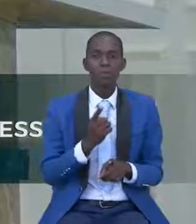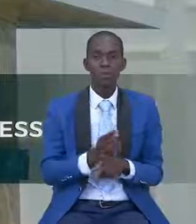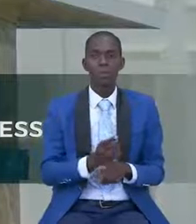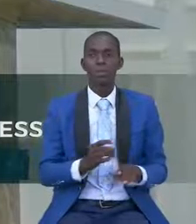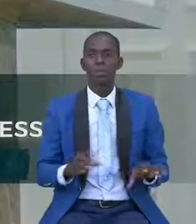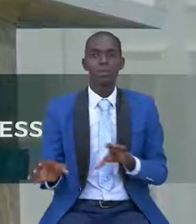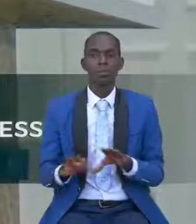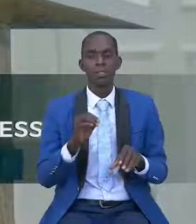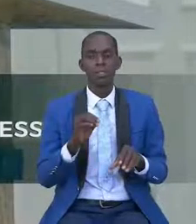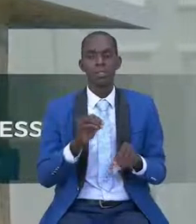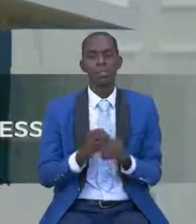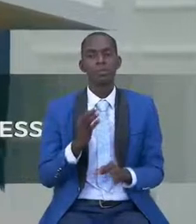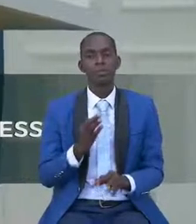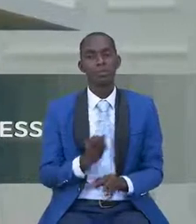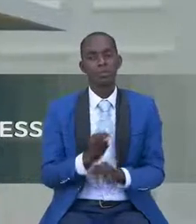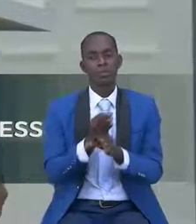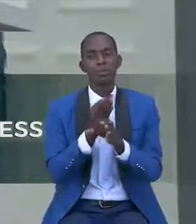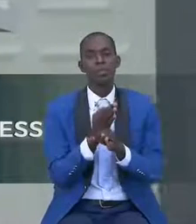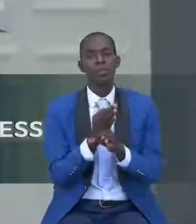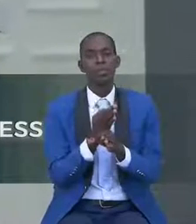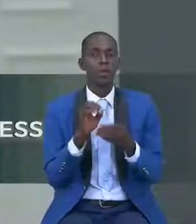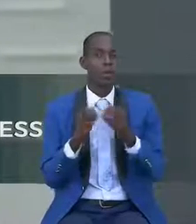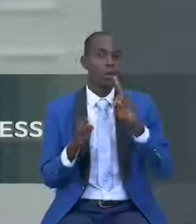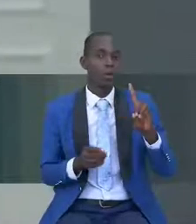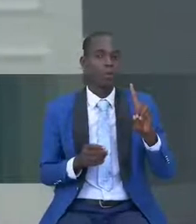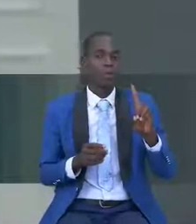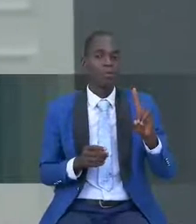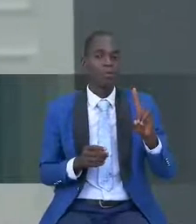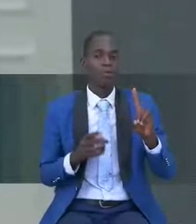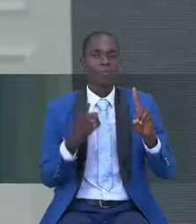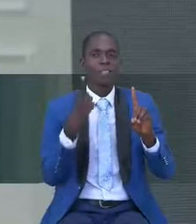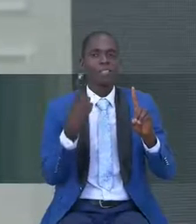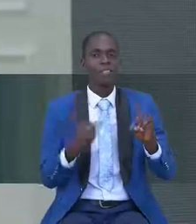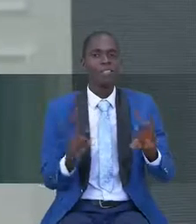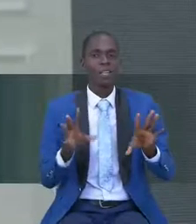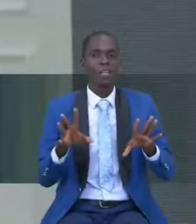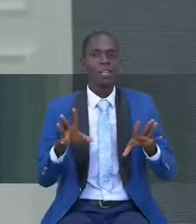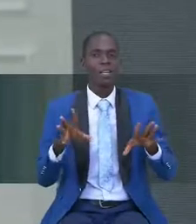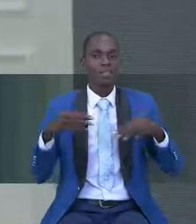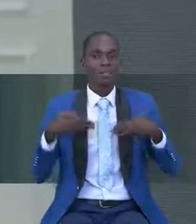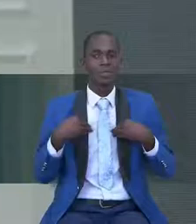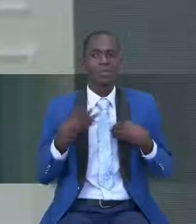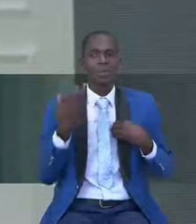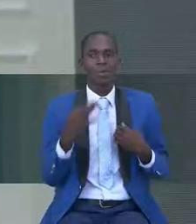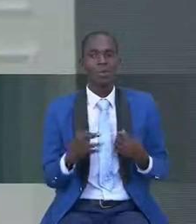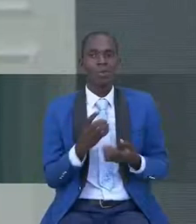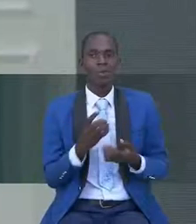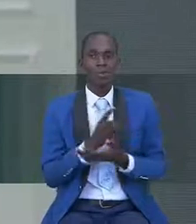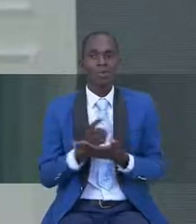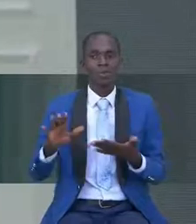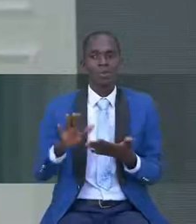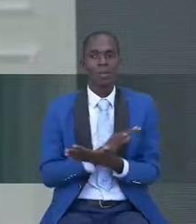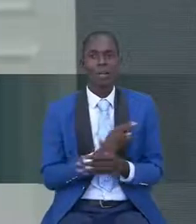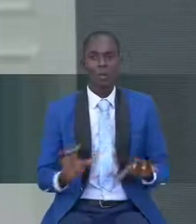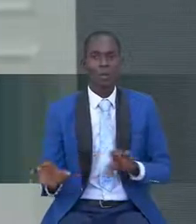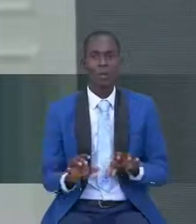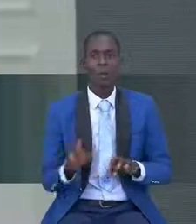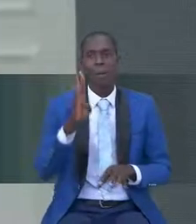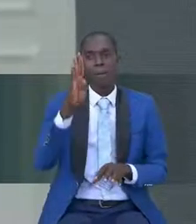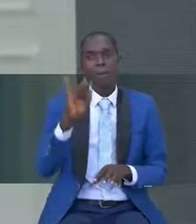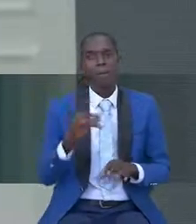la fidélité. Premier élément, l'acceptation de l'accomplissement divin par la